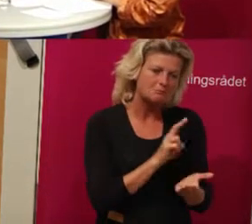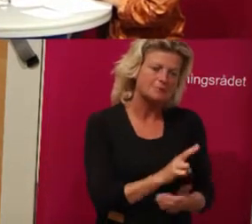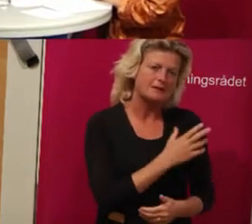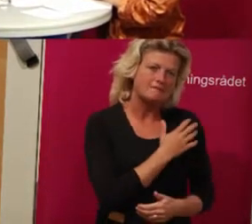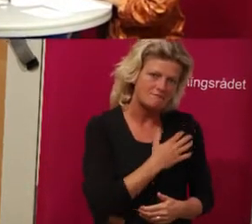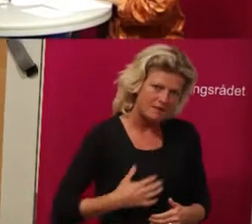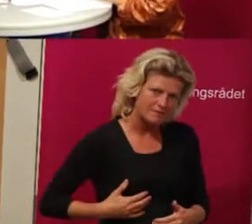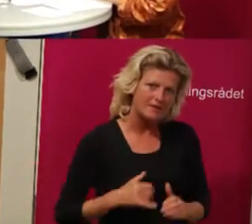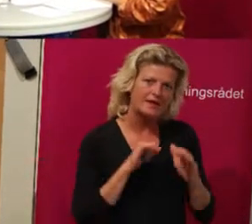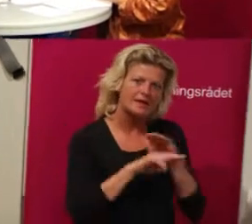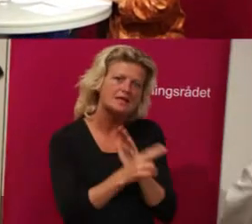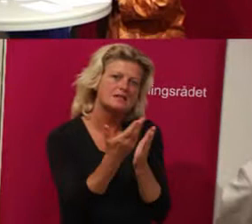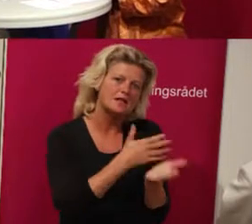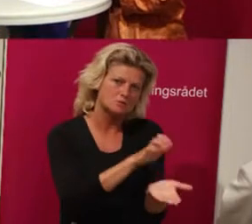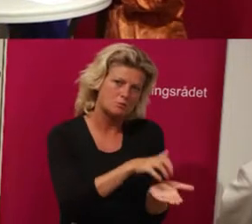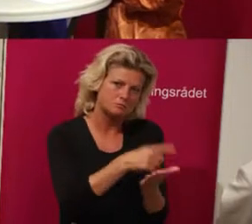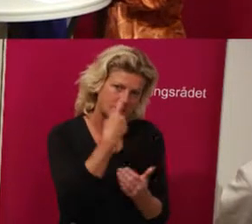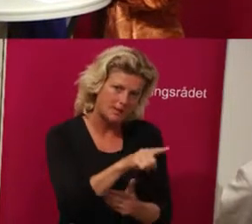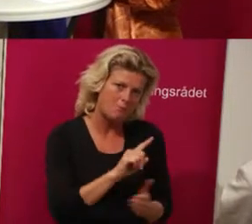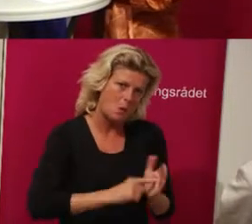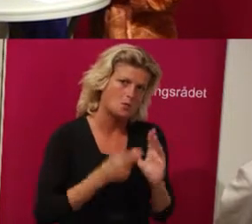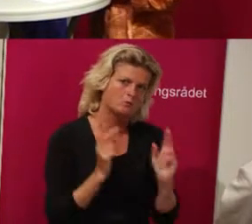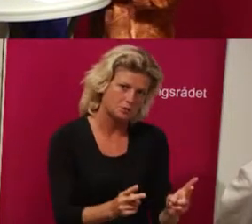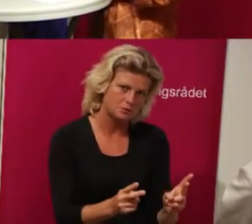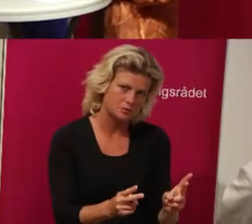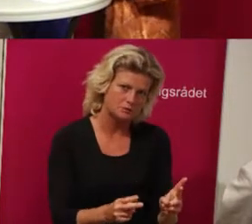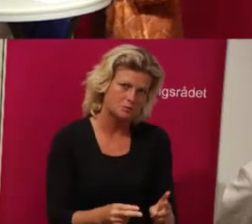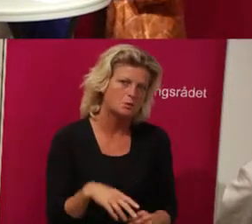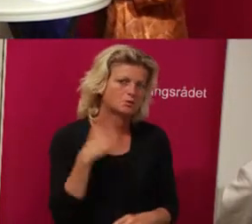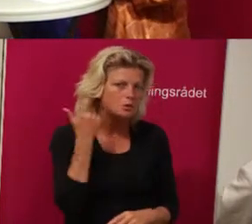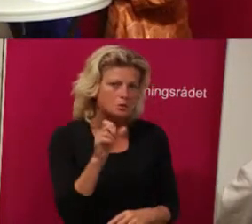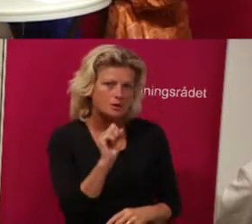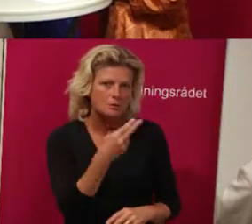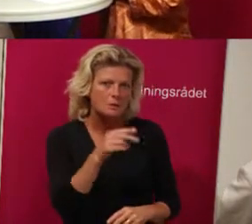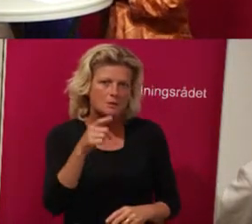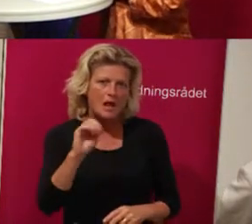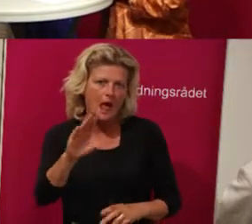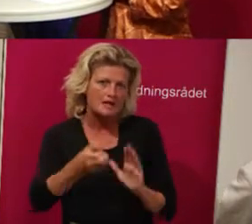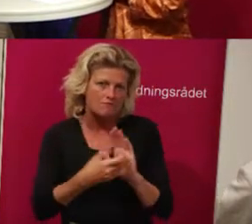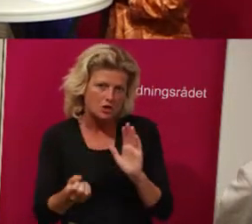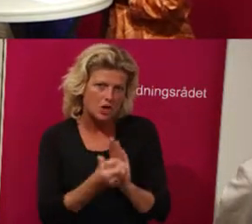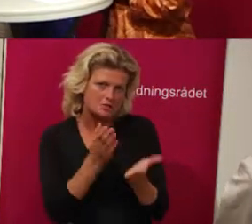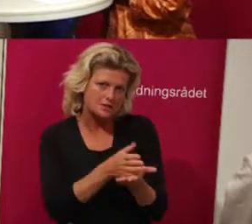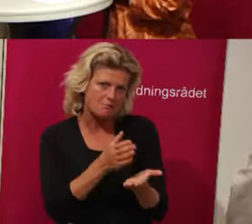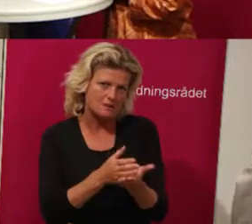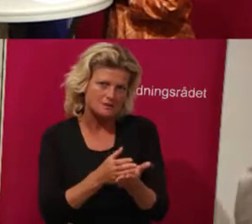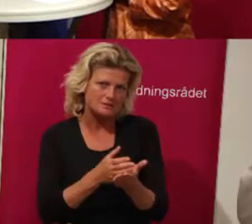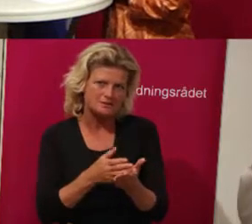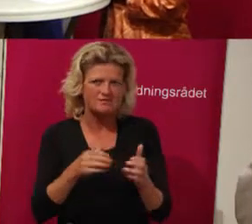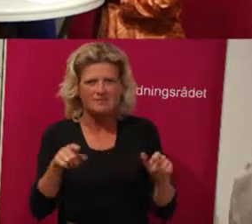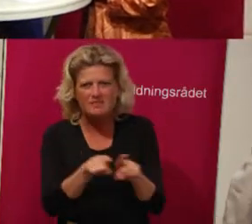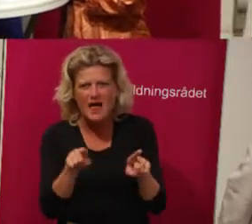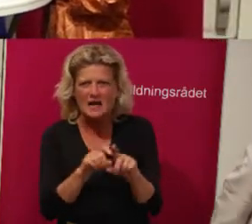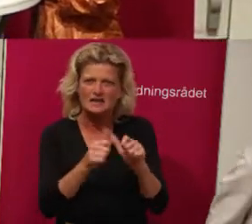fattiga inlandskommuner. Mm. Och det tror jag är, där är Gunillas förklaring den rätta. I de här andra kranskommunerna så åker man ju snålskjuts på